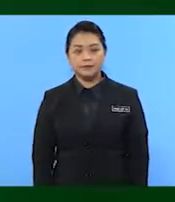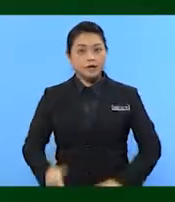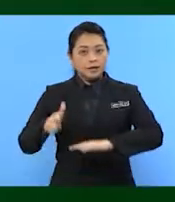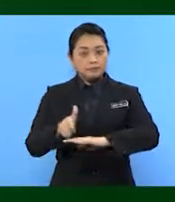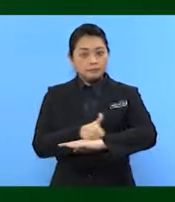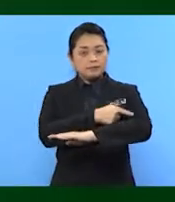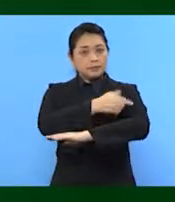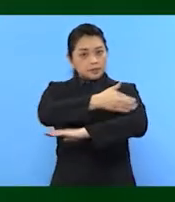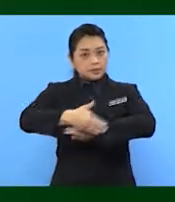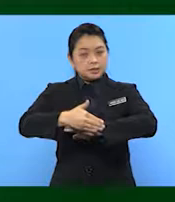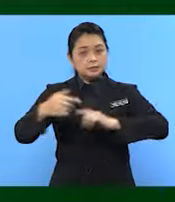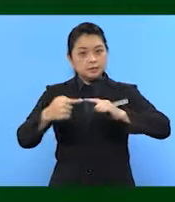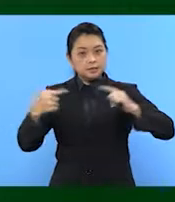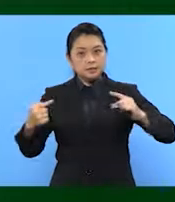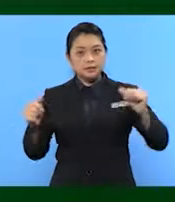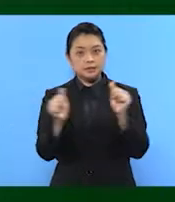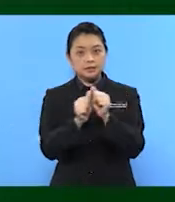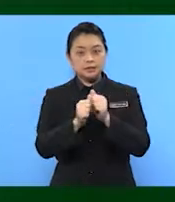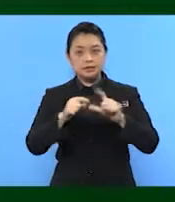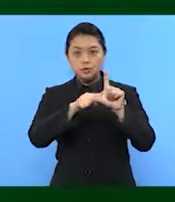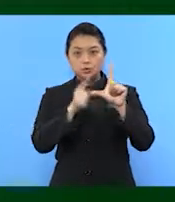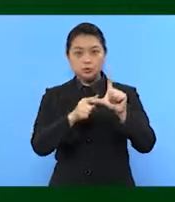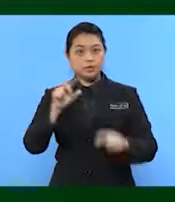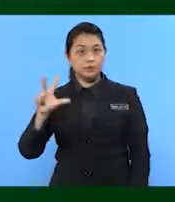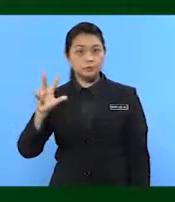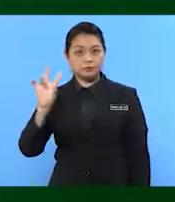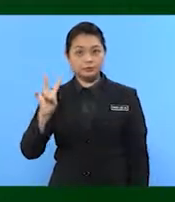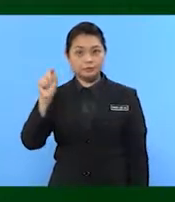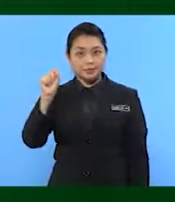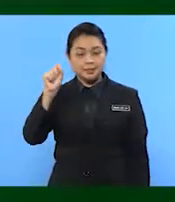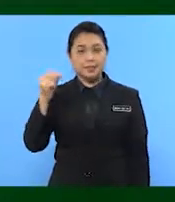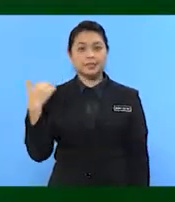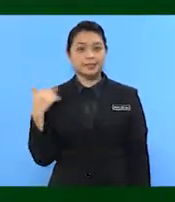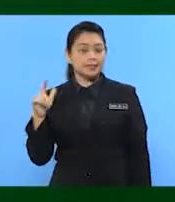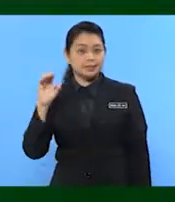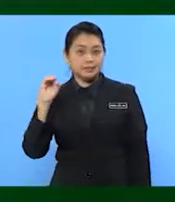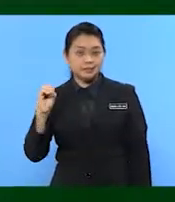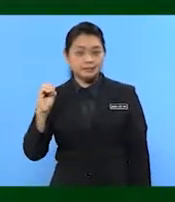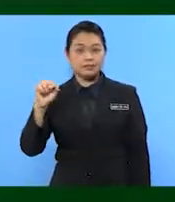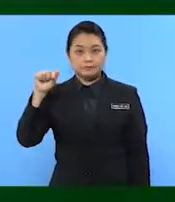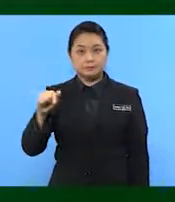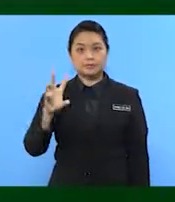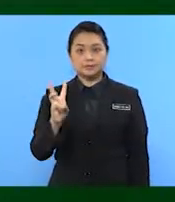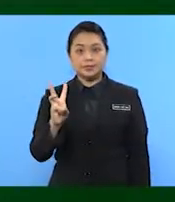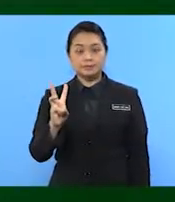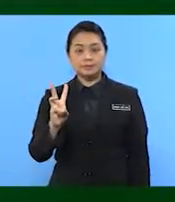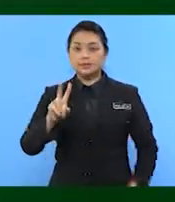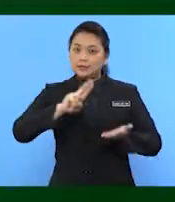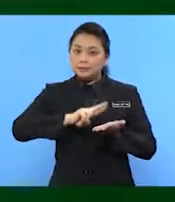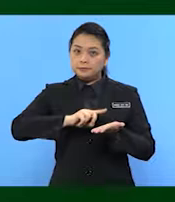Panjang sisi bertentangan dengan sudut 37 darjah ialah sifar perpuluhan 6 yang